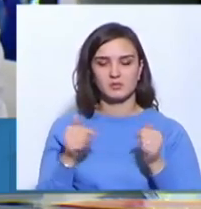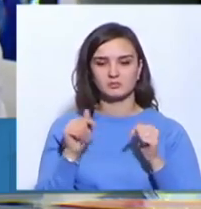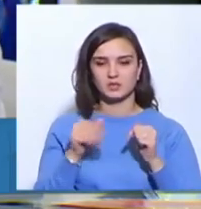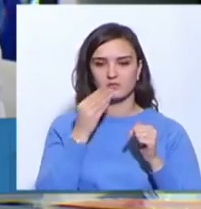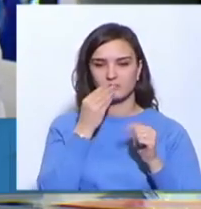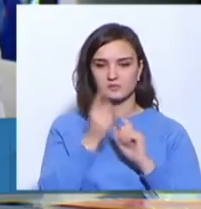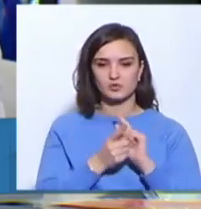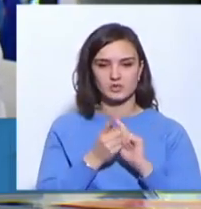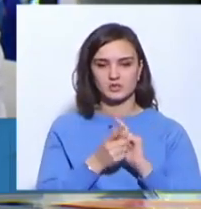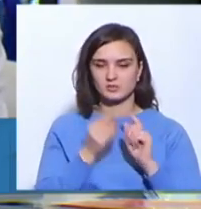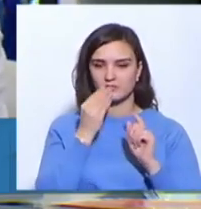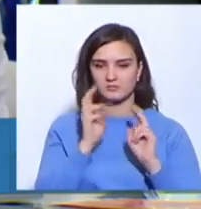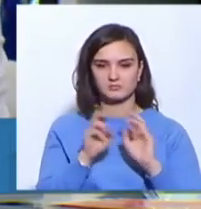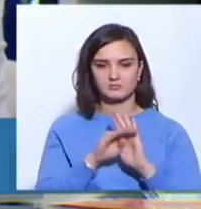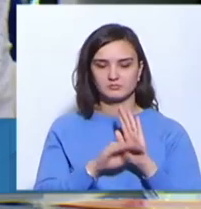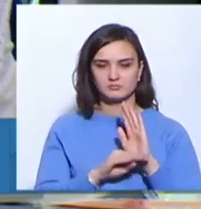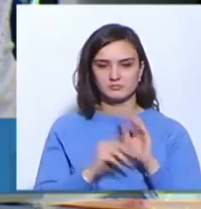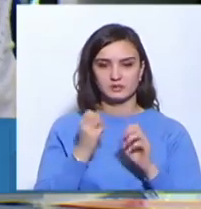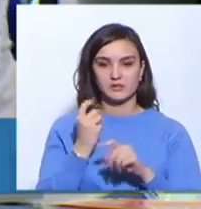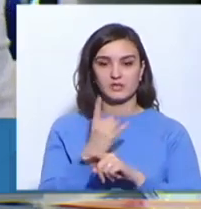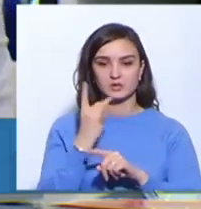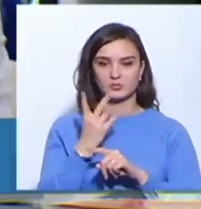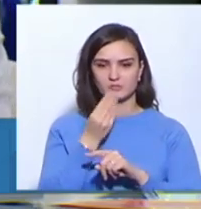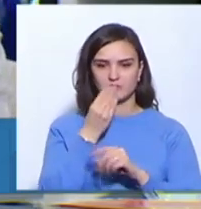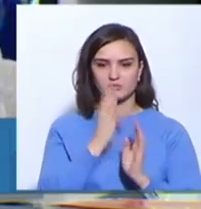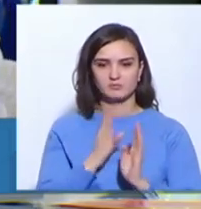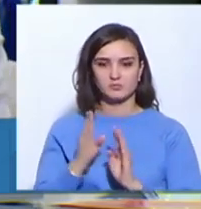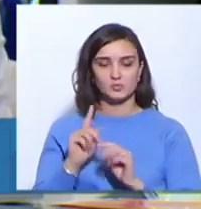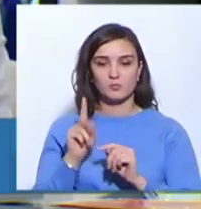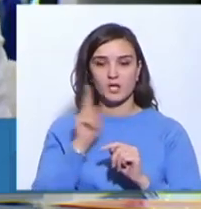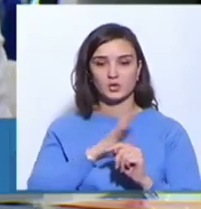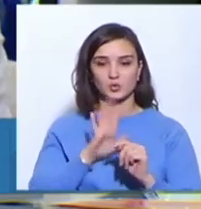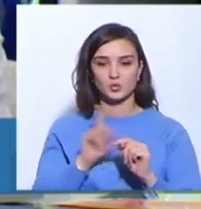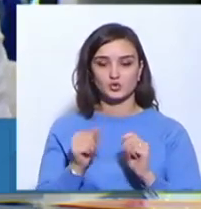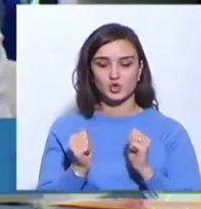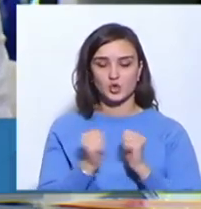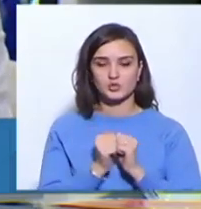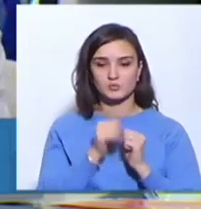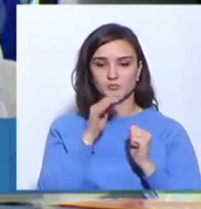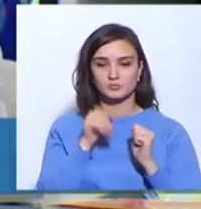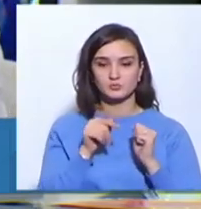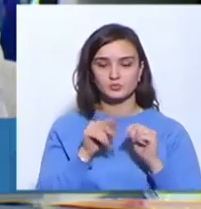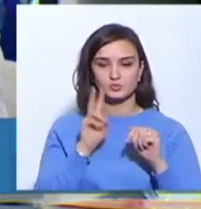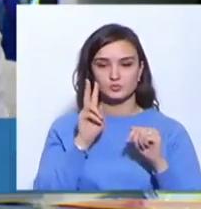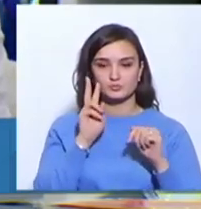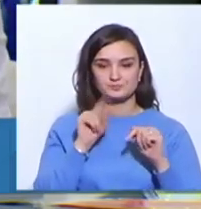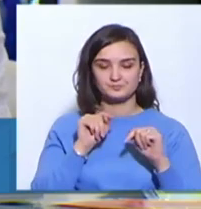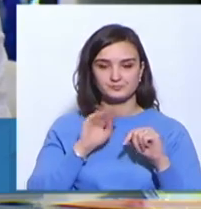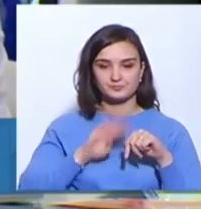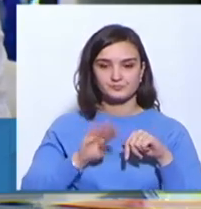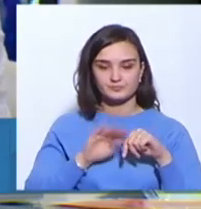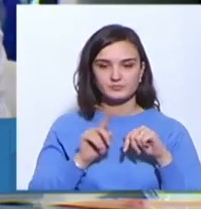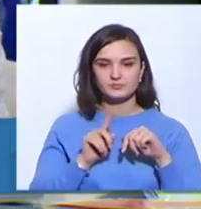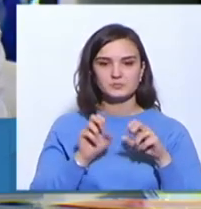კვების მოწესრიგება იმისთვის, რომ კიდევ ერთხელ არ განვითარდეს გაუვალობა ამ შეხორცებით დაავადების გამო, საკვების მოწესრიგება,